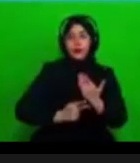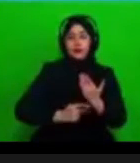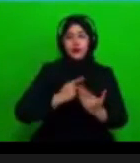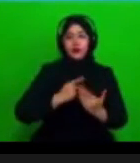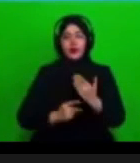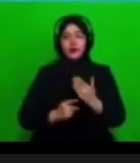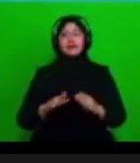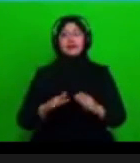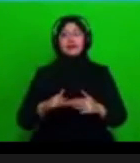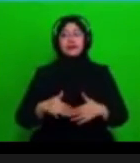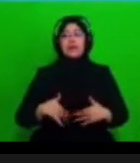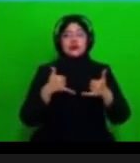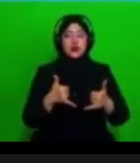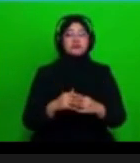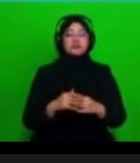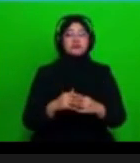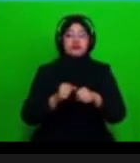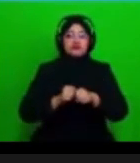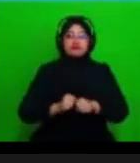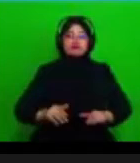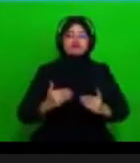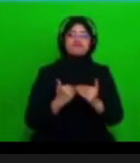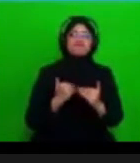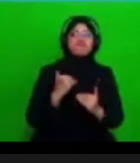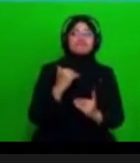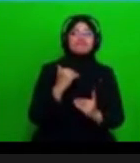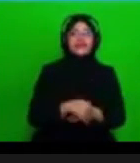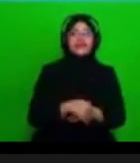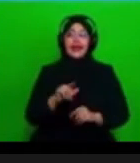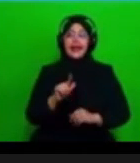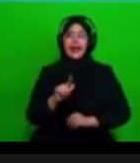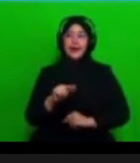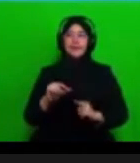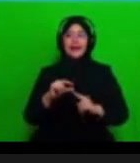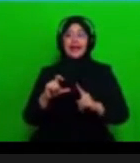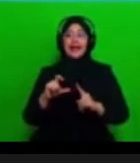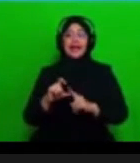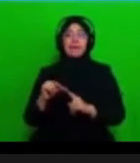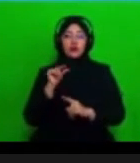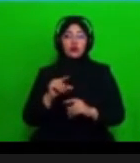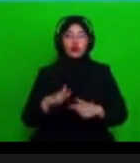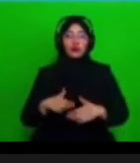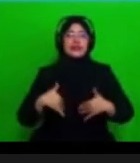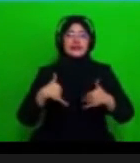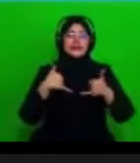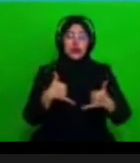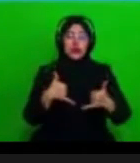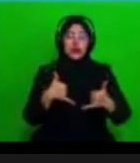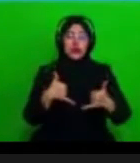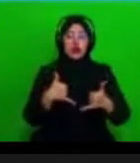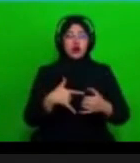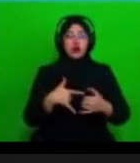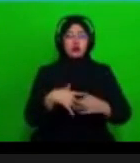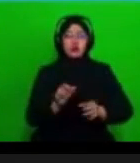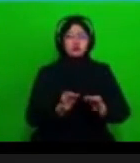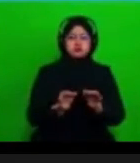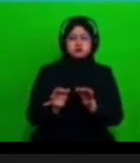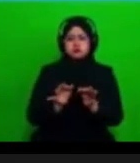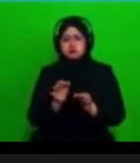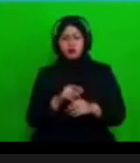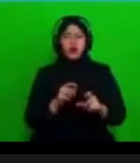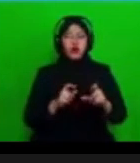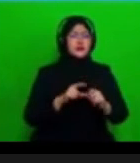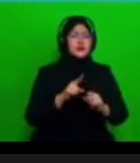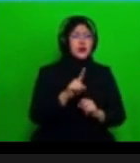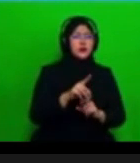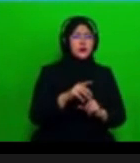program beasiswa. Nah, ini LPDP kita kerahkan untuk mendukung beasiswa, dan beasiswa pun kita rancang ini macam-macam ini